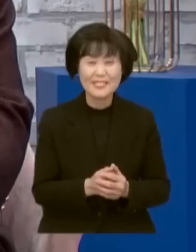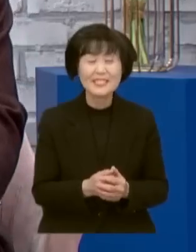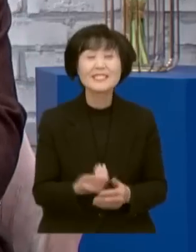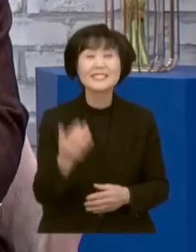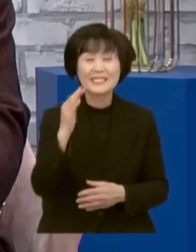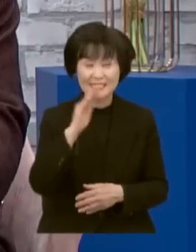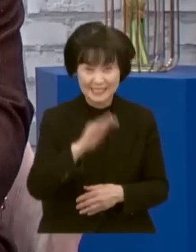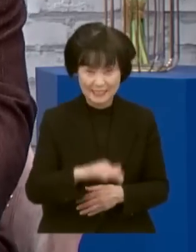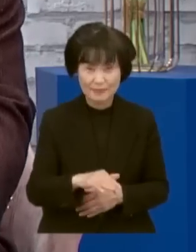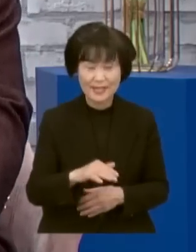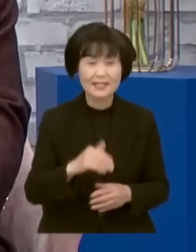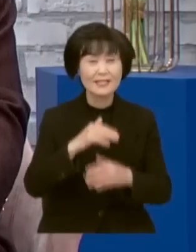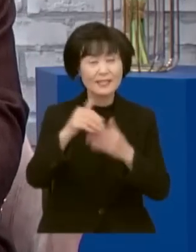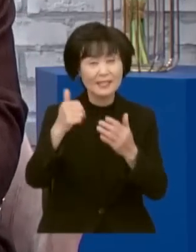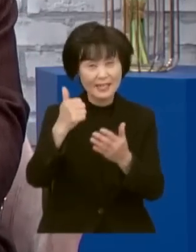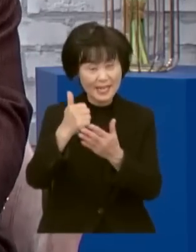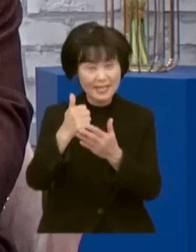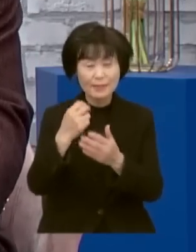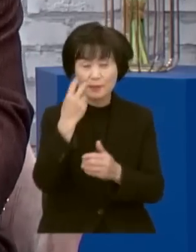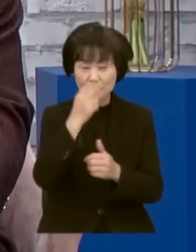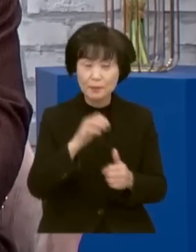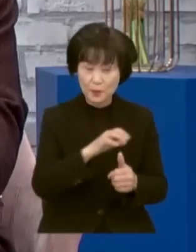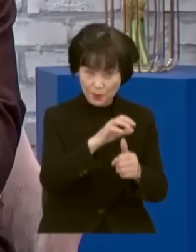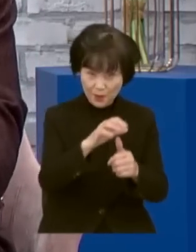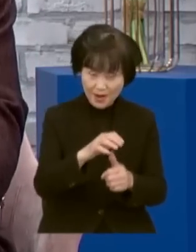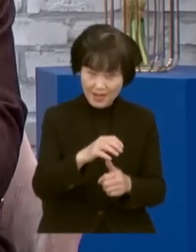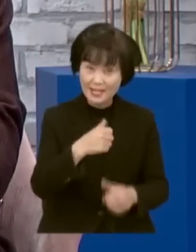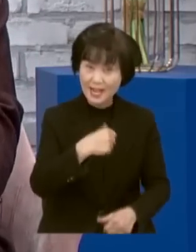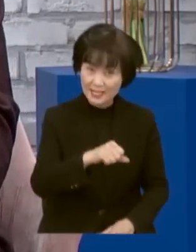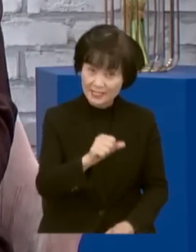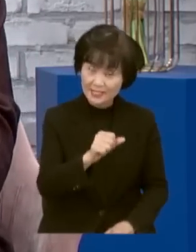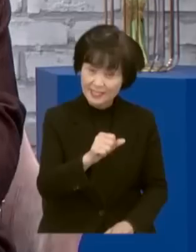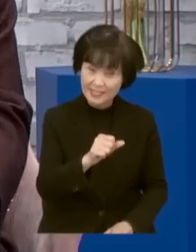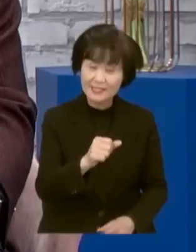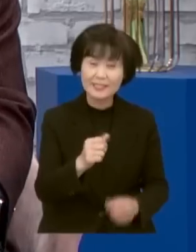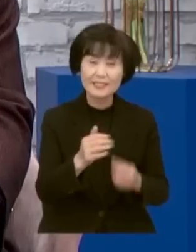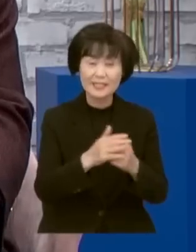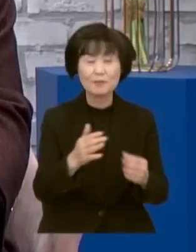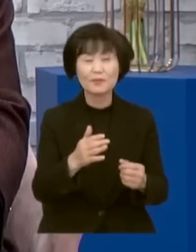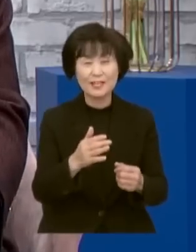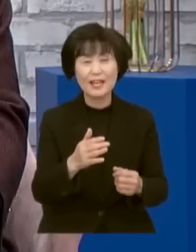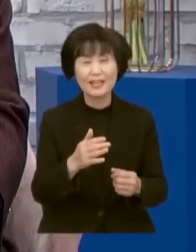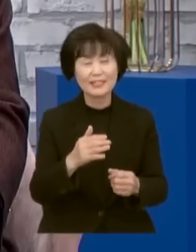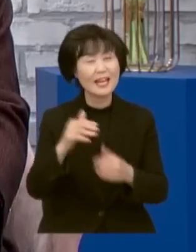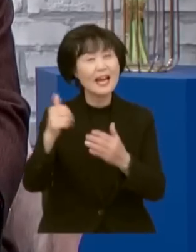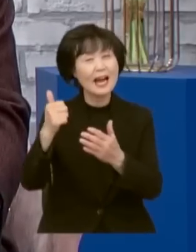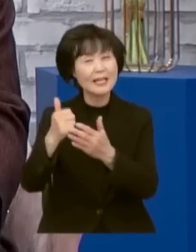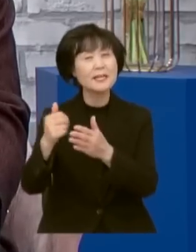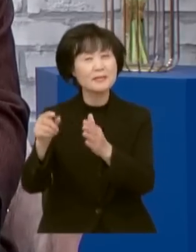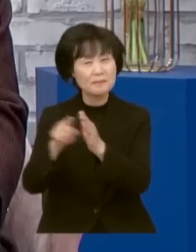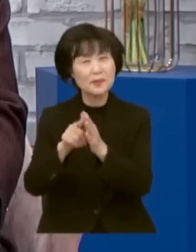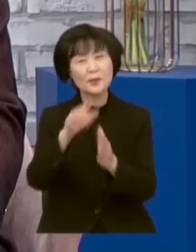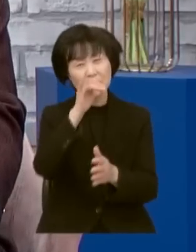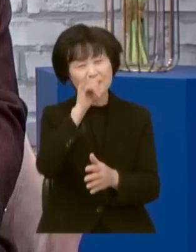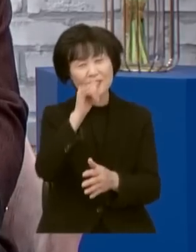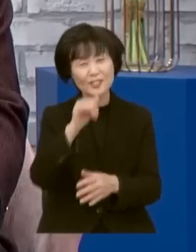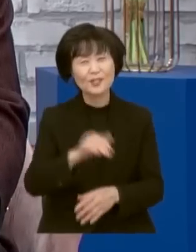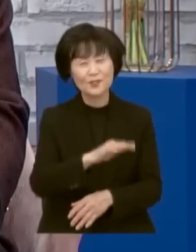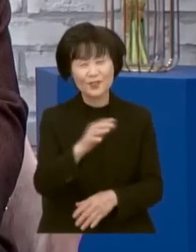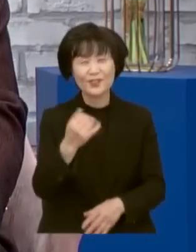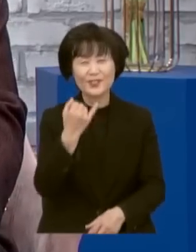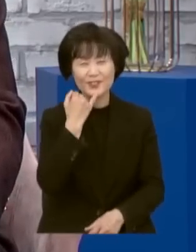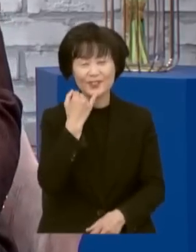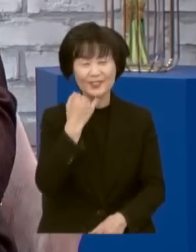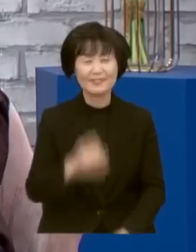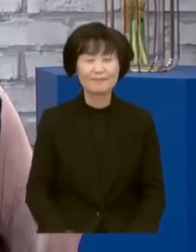있어야 되지만 네. 그래도 우리가 하나님이 보호하시는 아들이니까 그러니까 든든한 거죠. 백그라운드가 있잖아 우리. 네. 네. 자